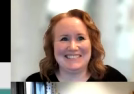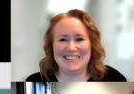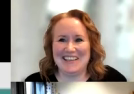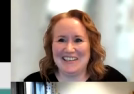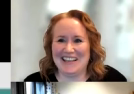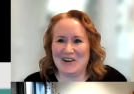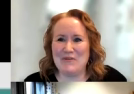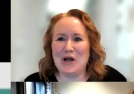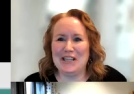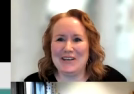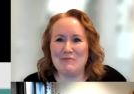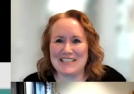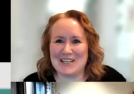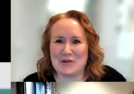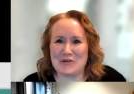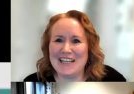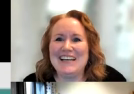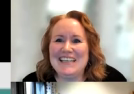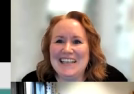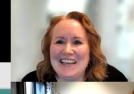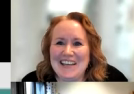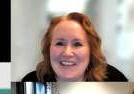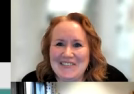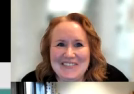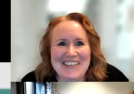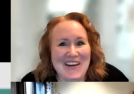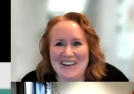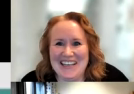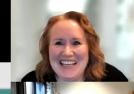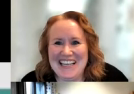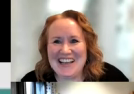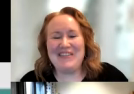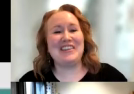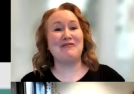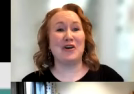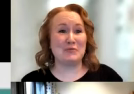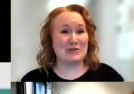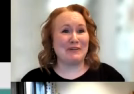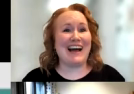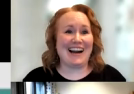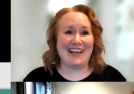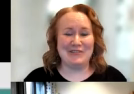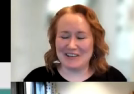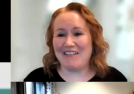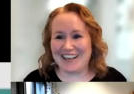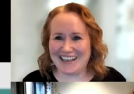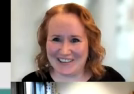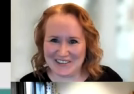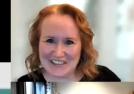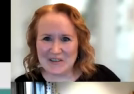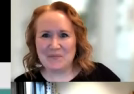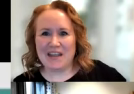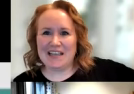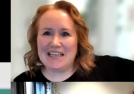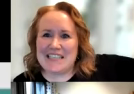akkurat. Beklager. Kommer alle de kompliserte spørsmålene? Ja, men det bra. Ja. Jeg vet dere hva spørsmålene er der ute, og det veldig greit det